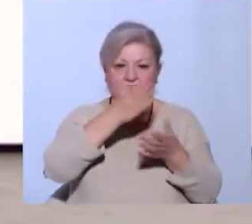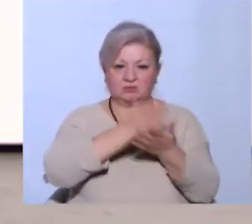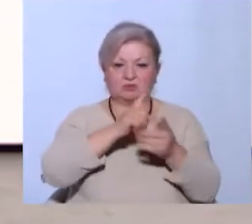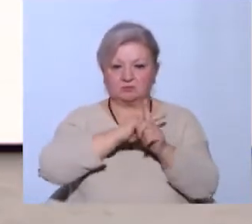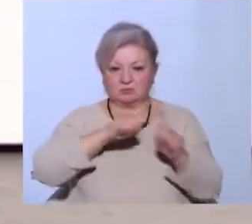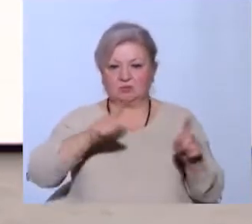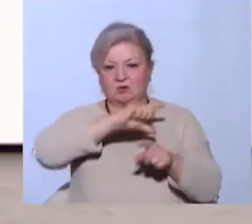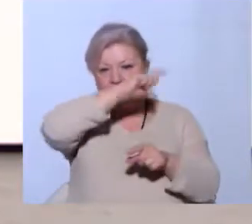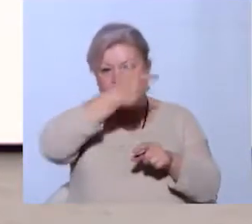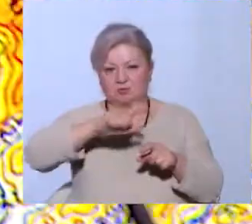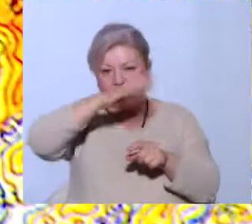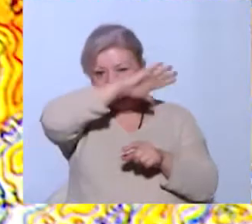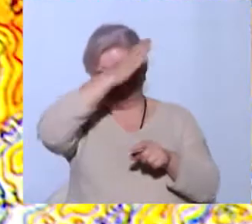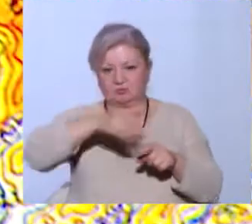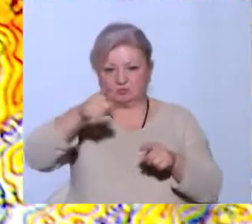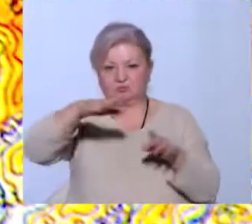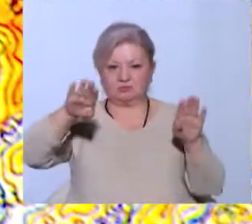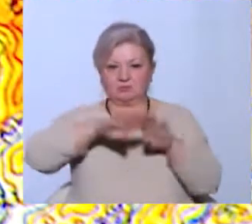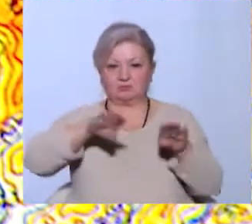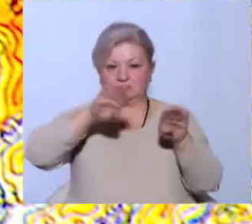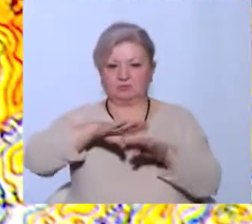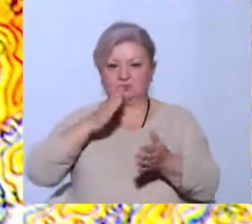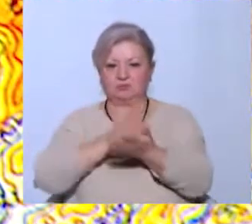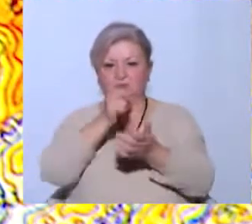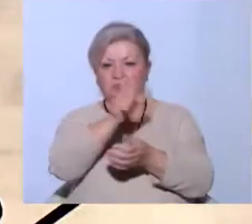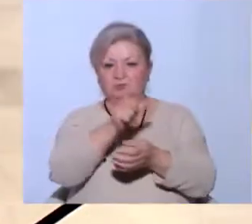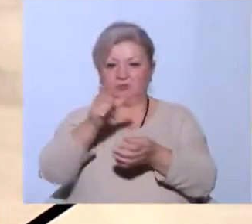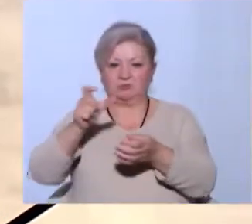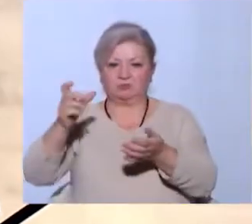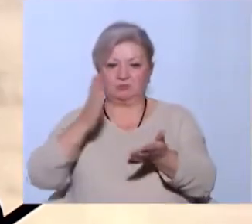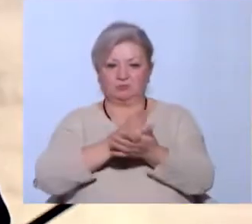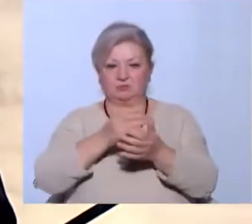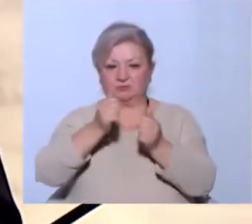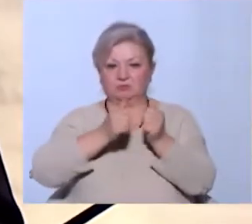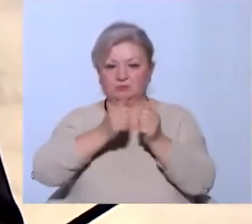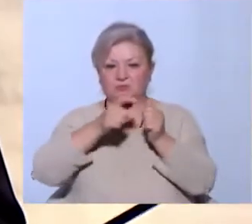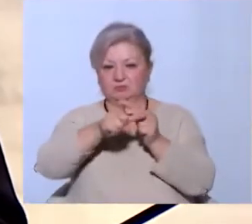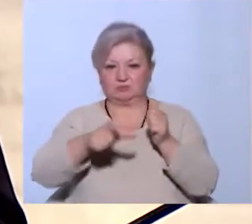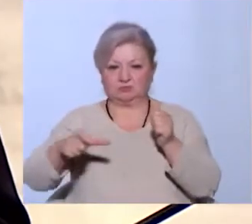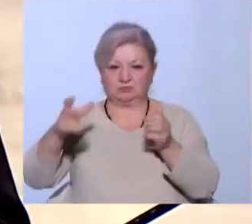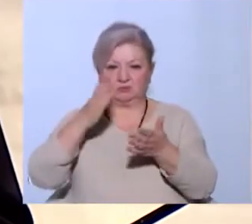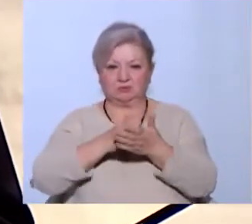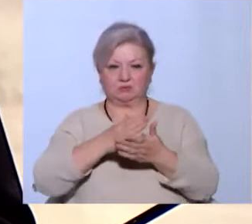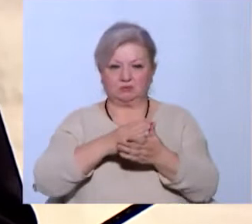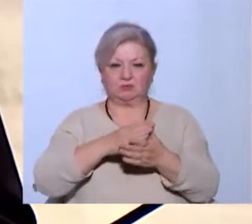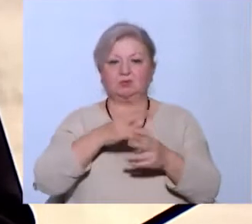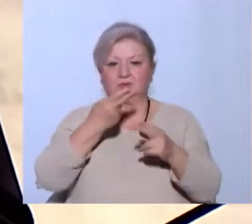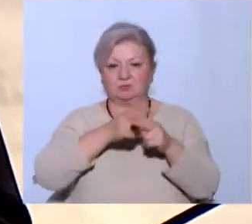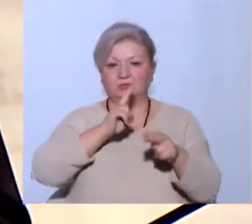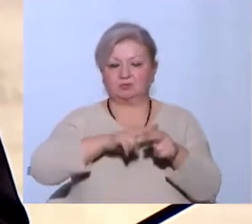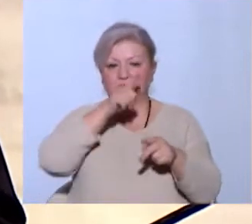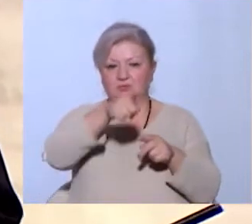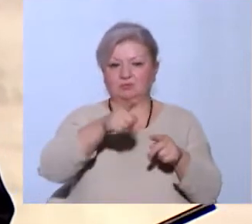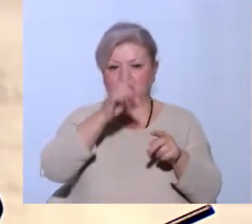განსაკუთრებით ქედების, გაგრის და ბზიფის ქედის მონაკვეთი კირქვებით არის აგებული. ამიტომ რეგიონი კარსტული რელიეფის ფორმებით